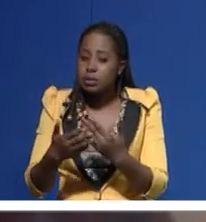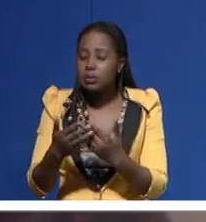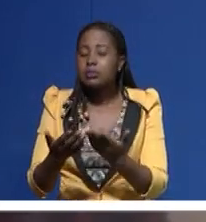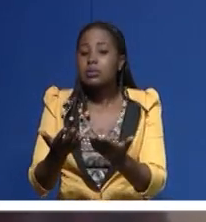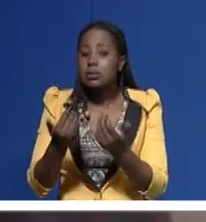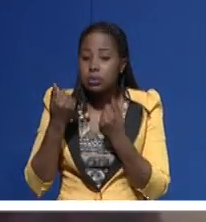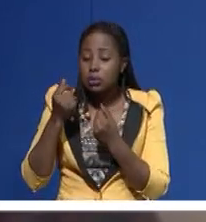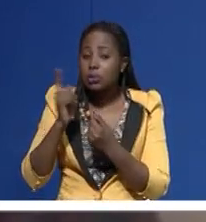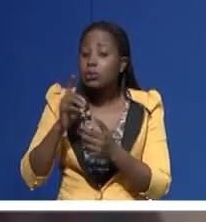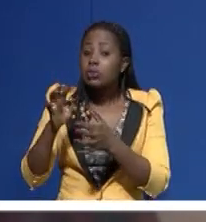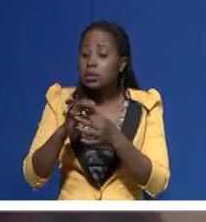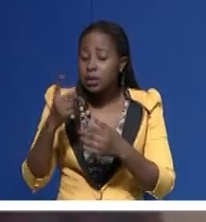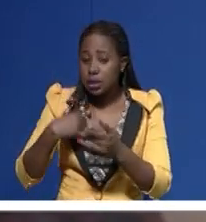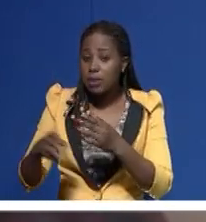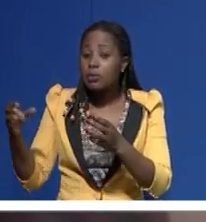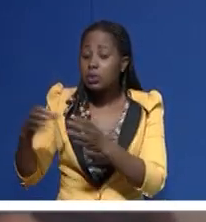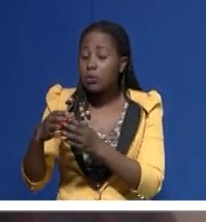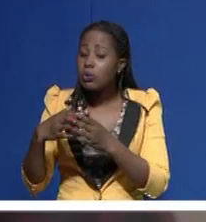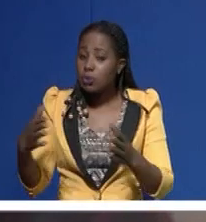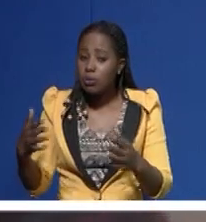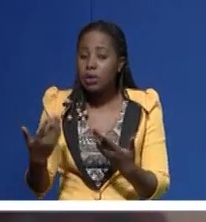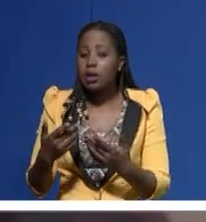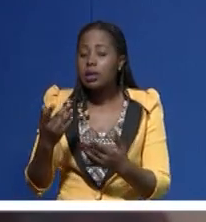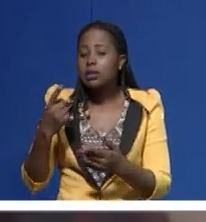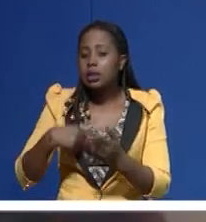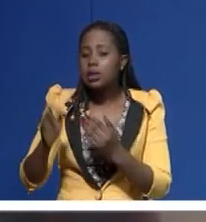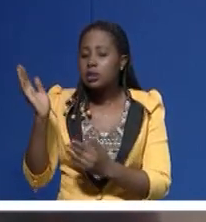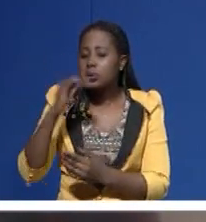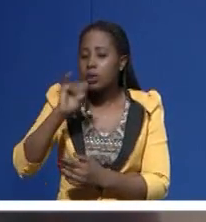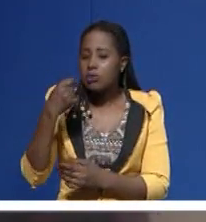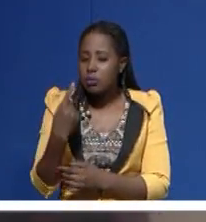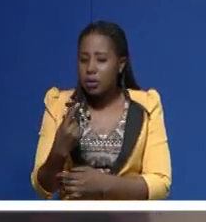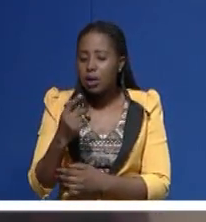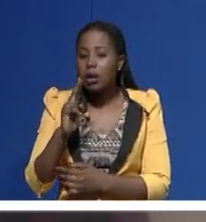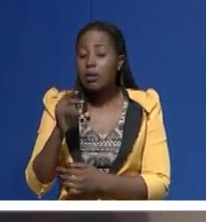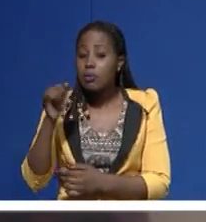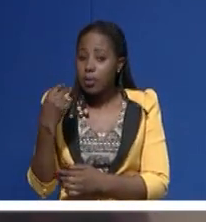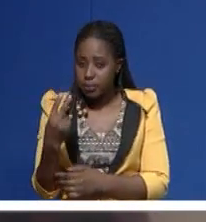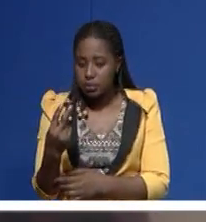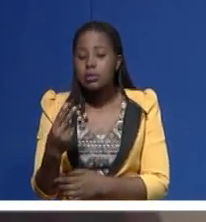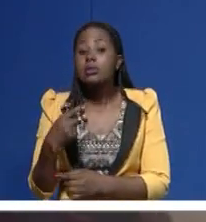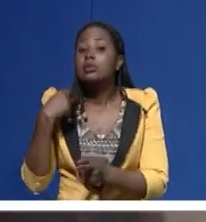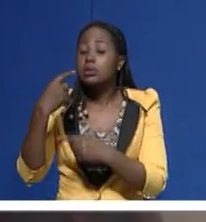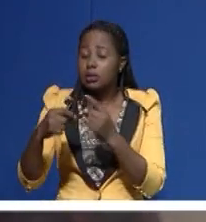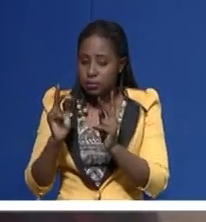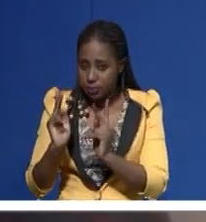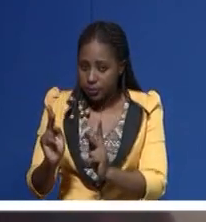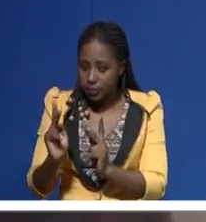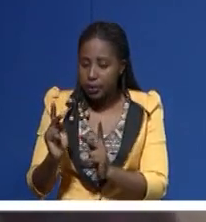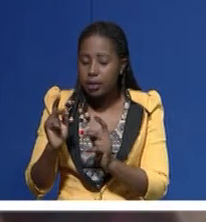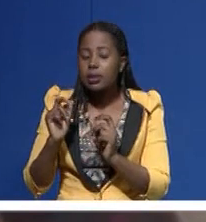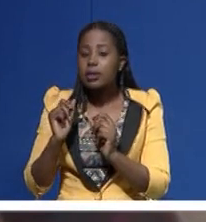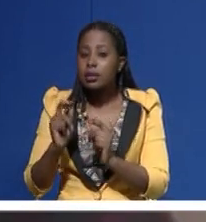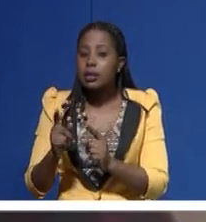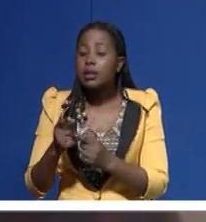wametakiwa kutoshiriki katika mikutano mikubwa. Ibada siku za Ijumaa na siku za Jumapili zitaendelea kama kawaida,